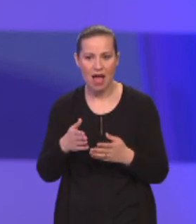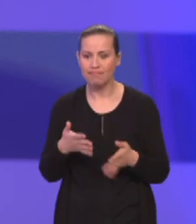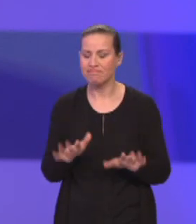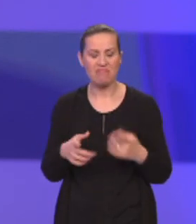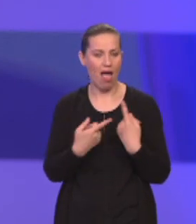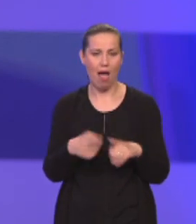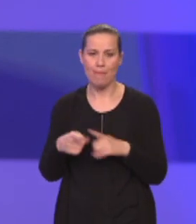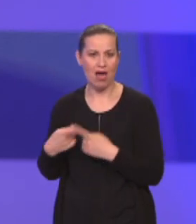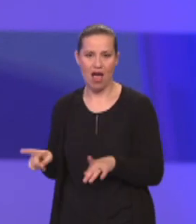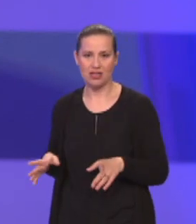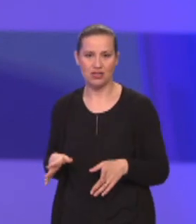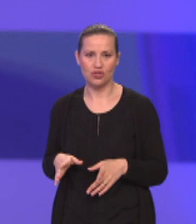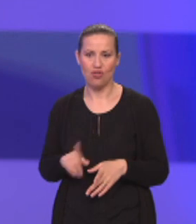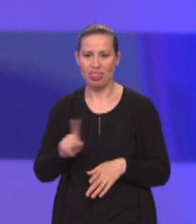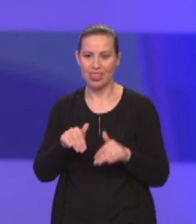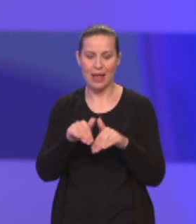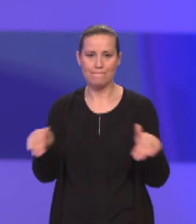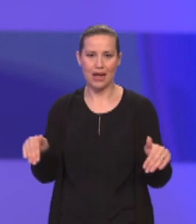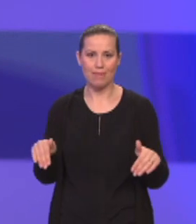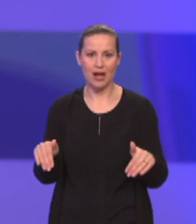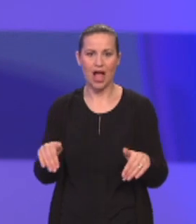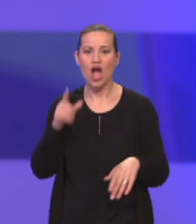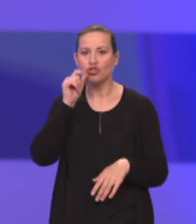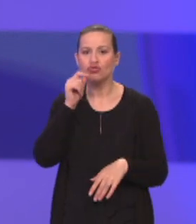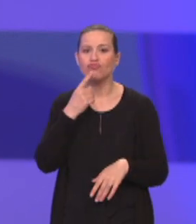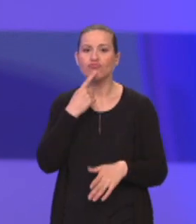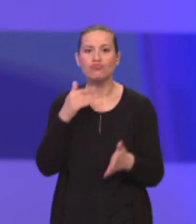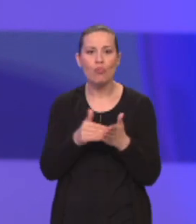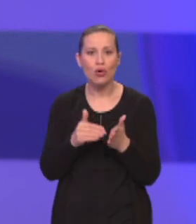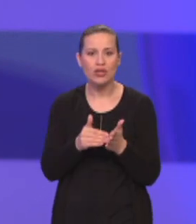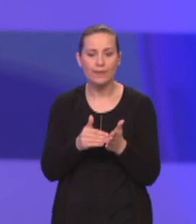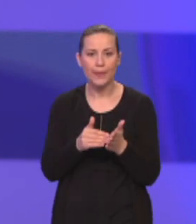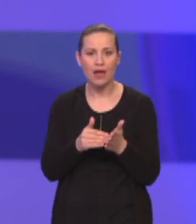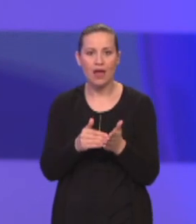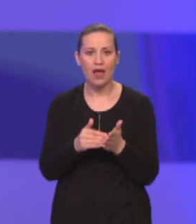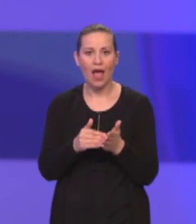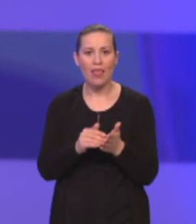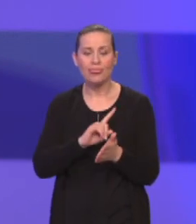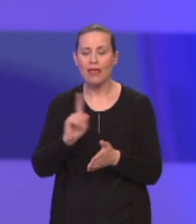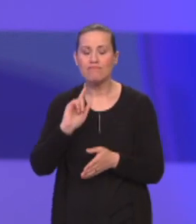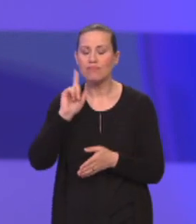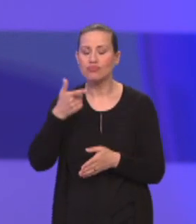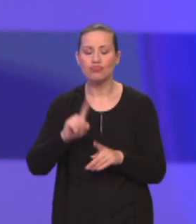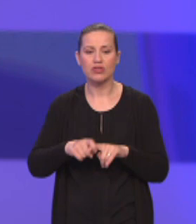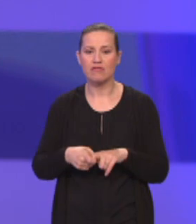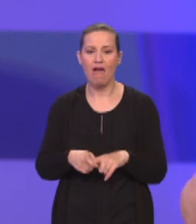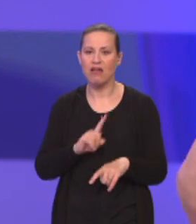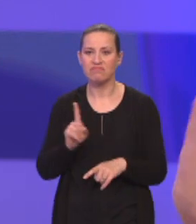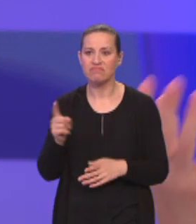bilo kakve. Znači, vodimo se onom da je čovjek u potrebi, čovjek u potrebi, i nikakve druge tu stvari ne